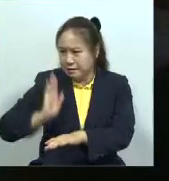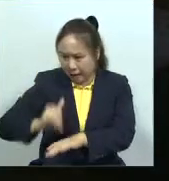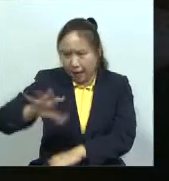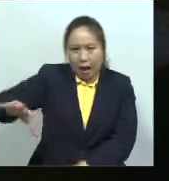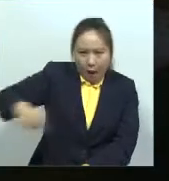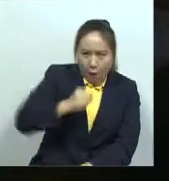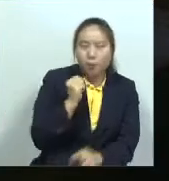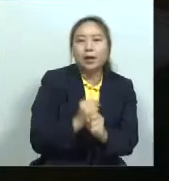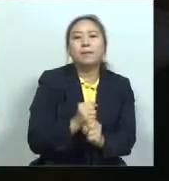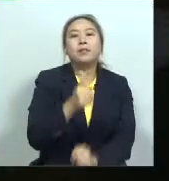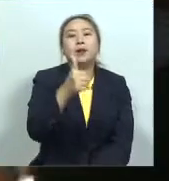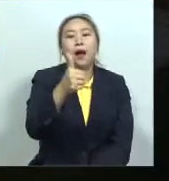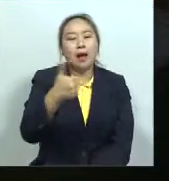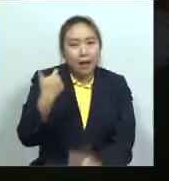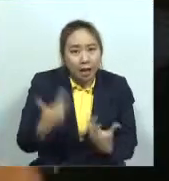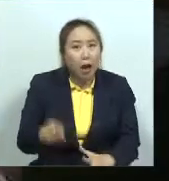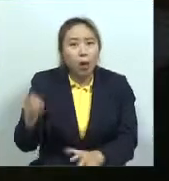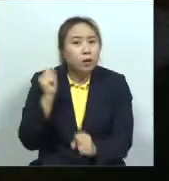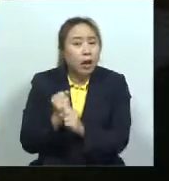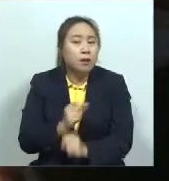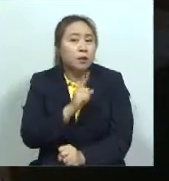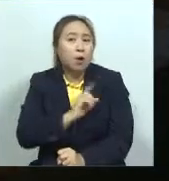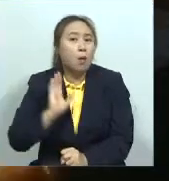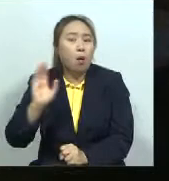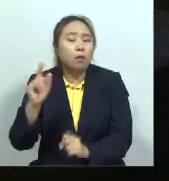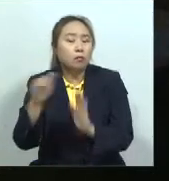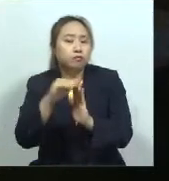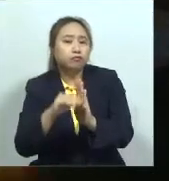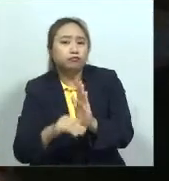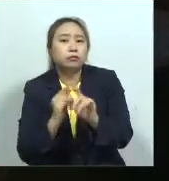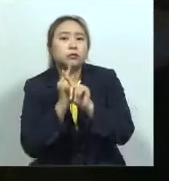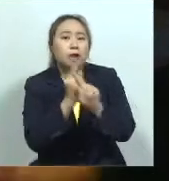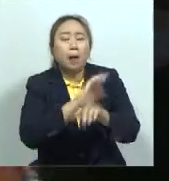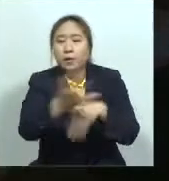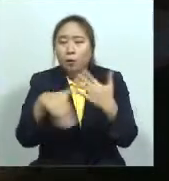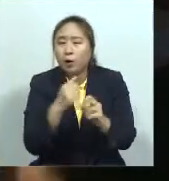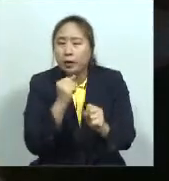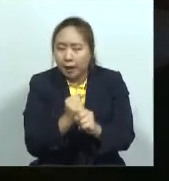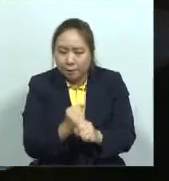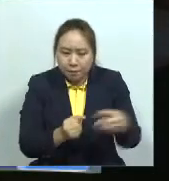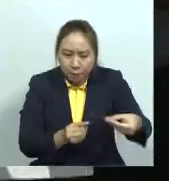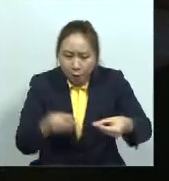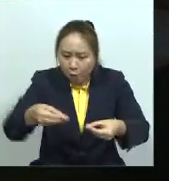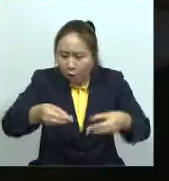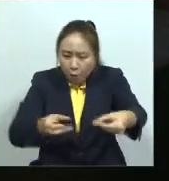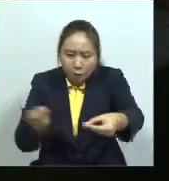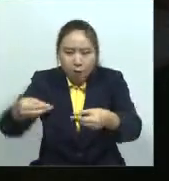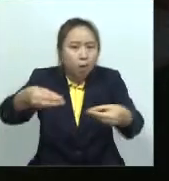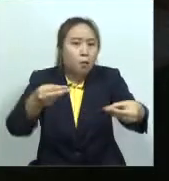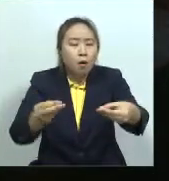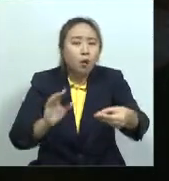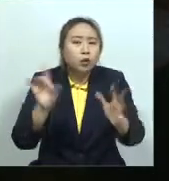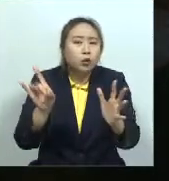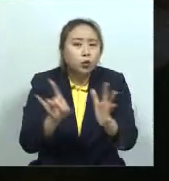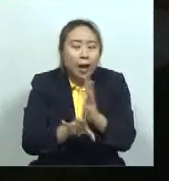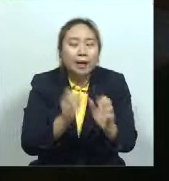แล้วก็เขาก็ทำงานไปตามหน้าที่มีวินัยรักษางานทุกคนทำไปทีละจิ๊กซอคนละส่วนคนละส่วนสุดท้ายภาพจิ๊กซอก็สาม